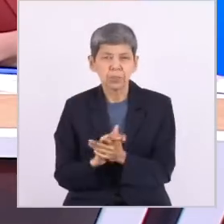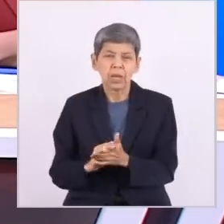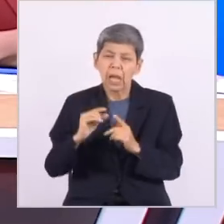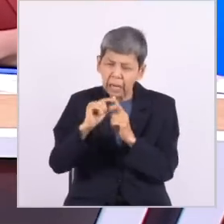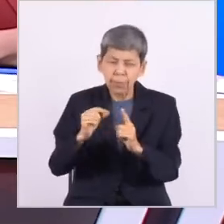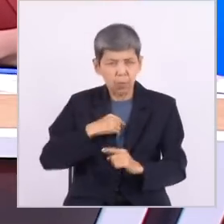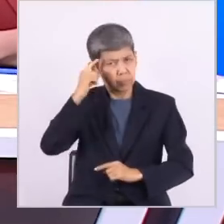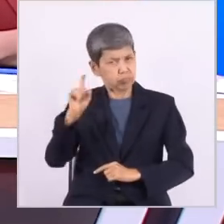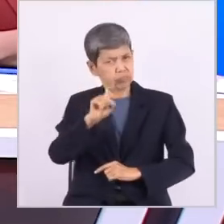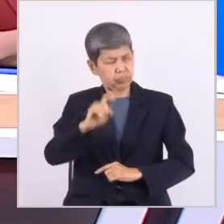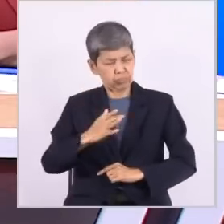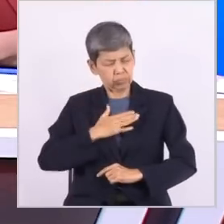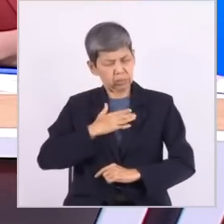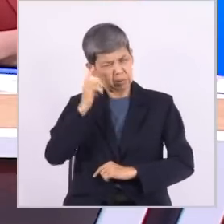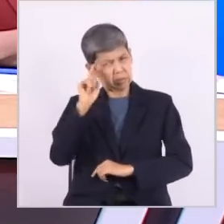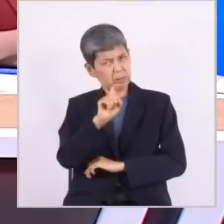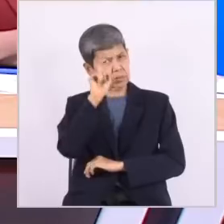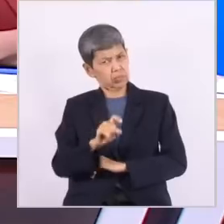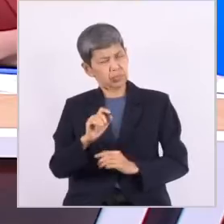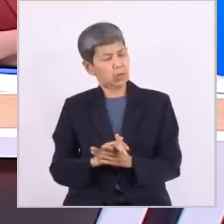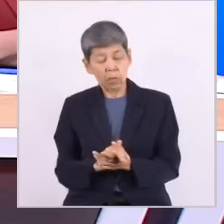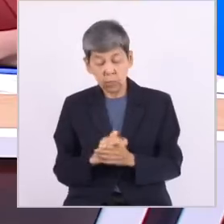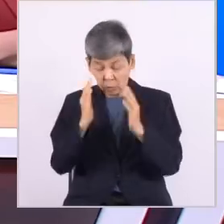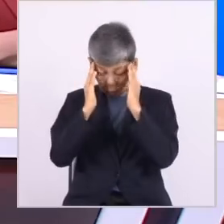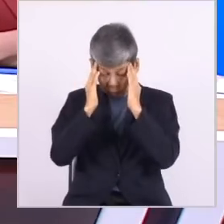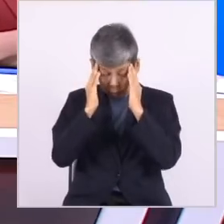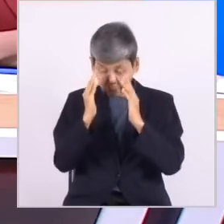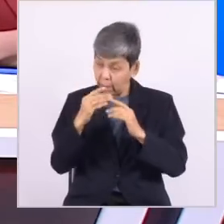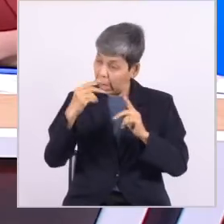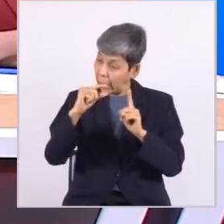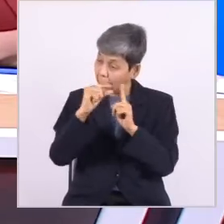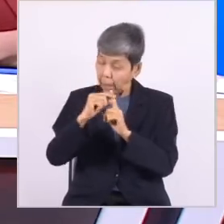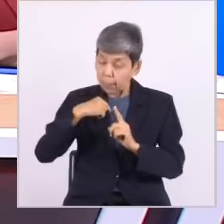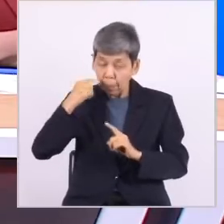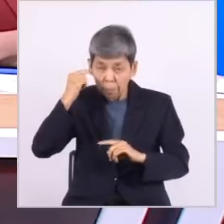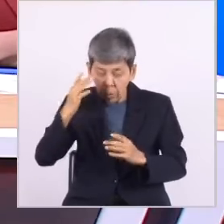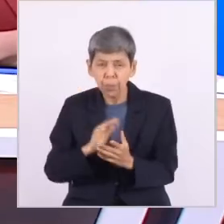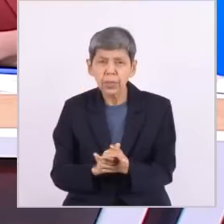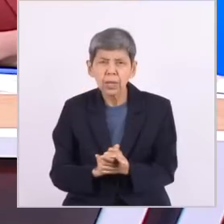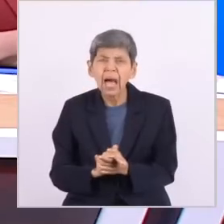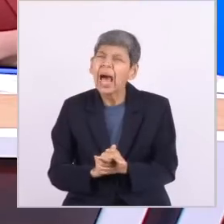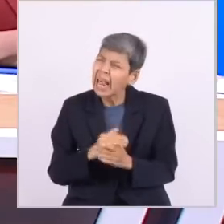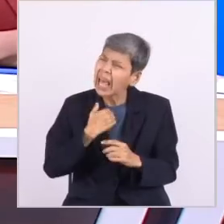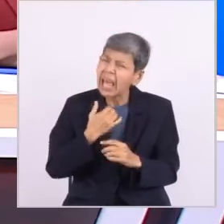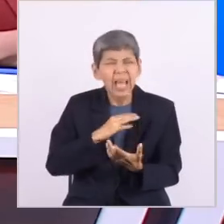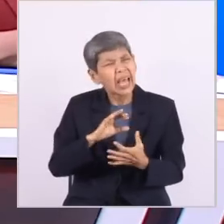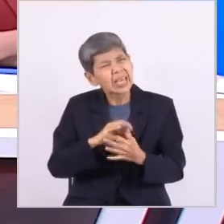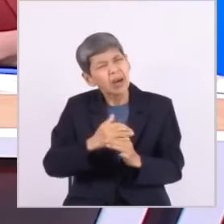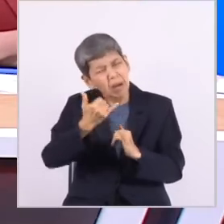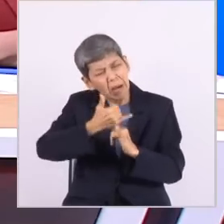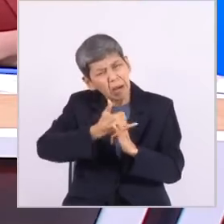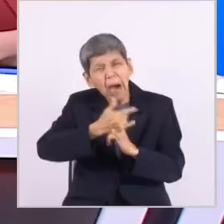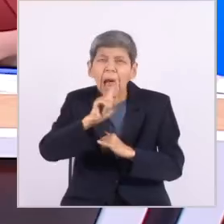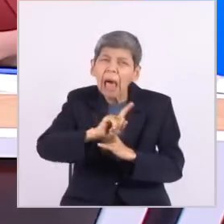มสงสัยคนรุ่นผมเนี่ย จะปวดเสียนเวียนเกล้านะครับตอกเสาเข็มอย่างเงี้ยไอ้ความคิดเรามันก็